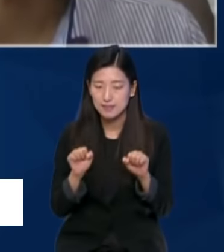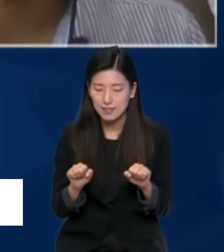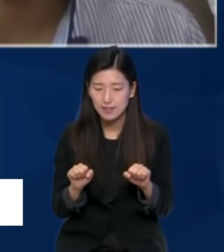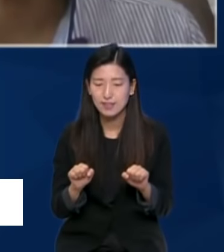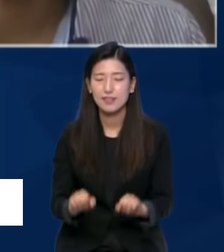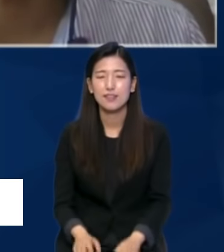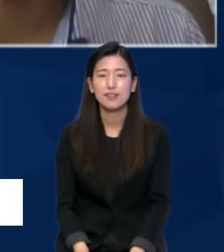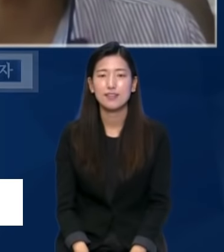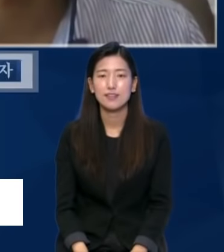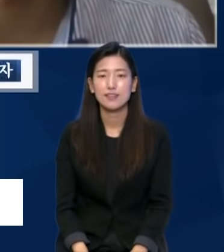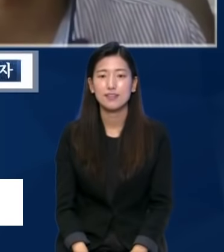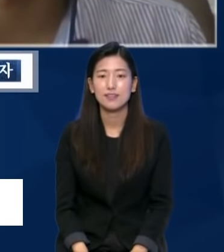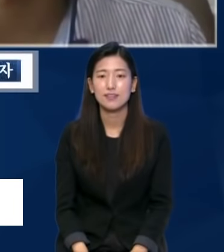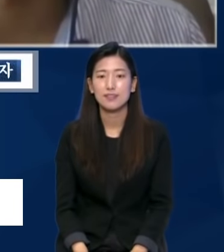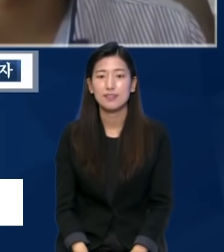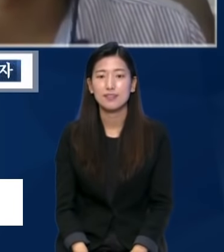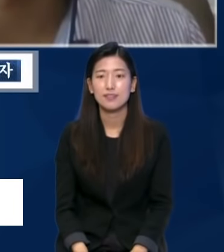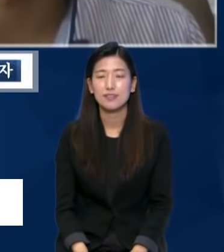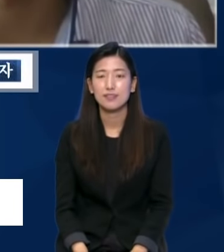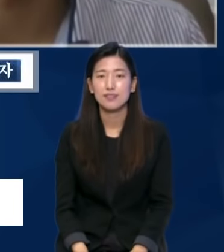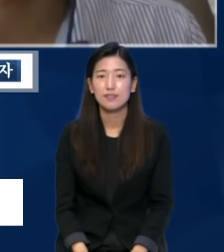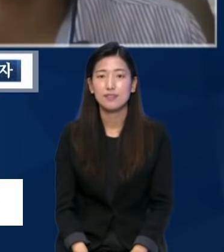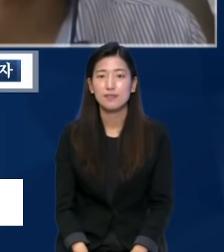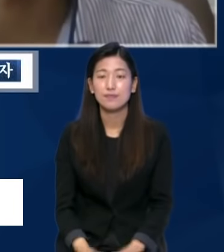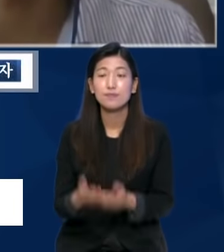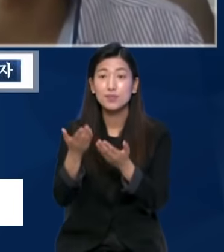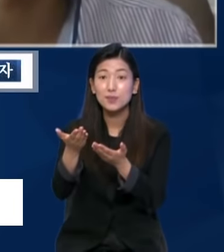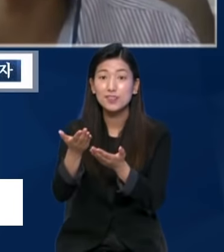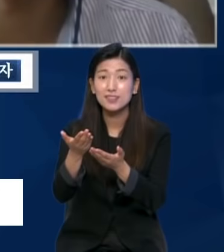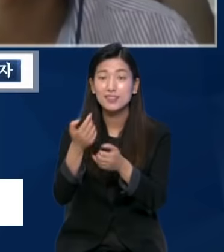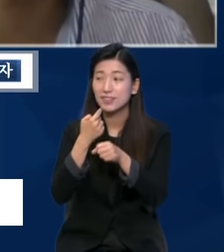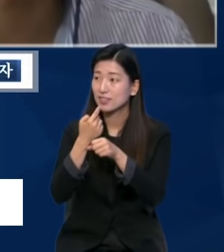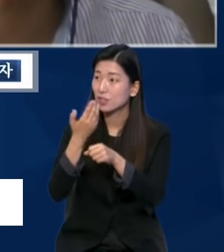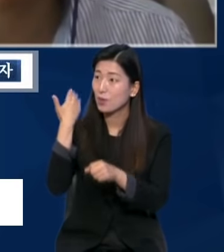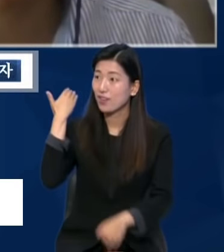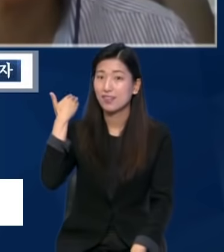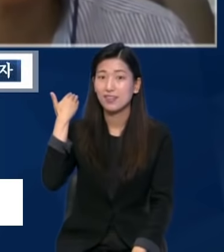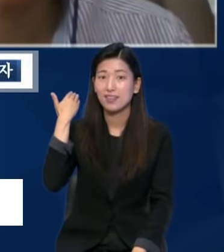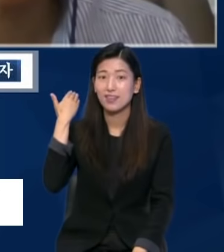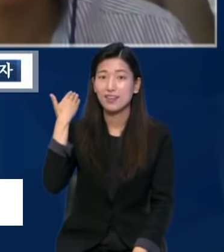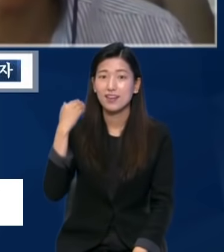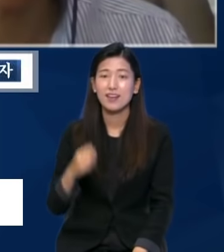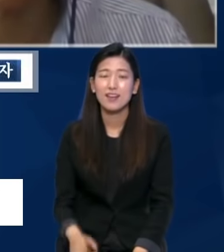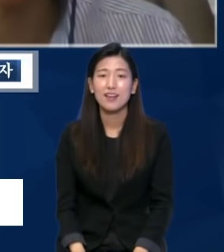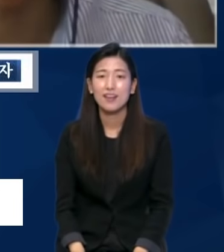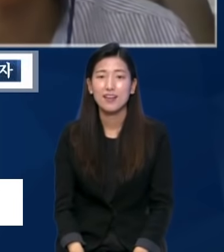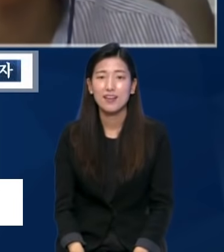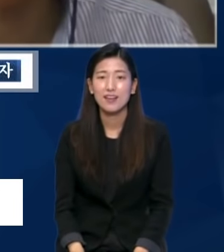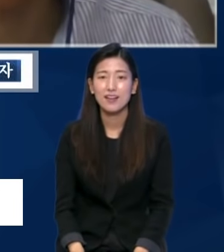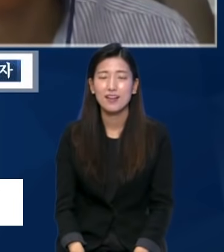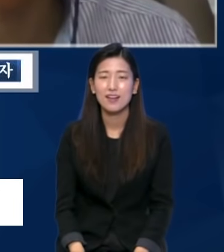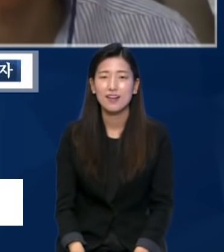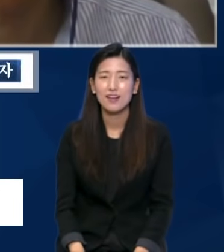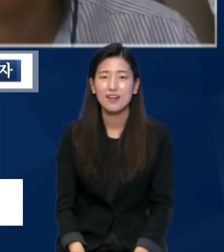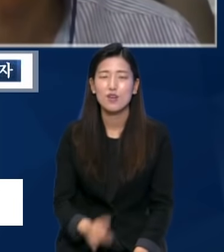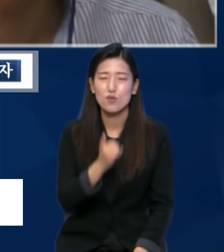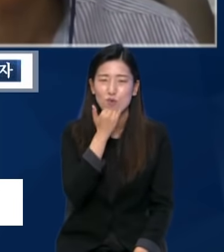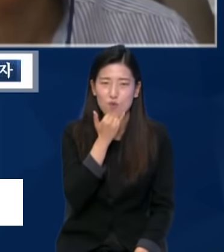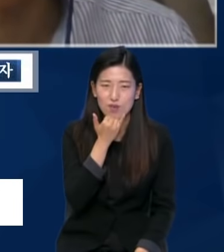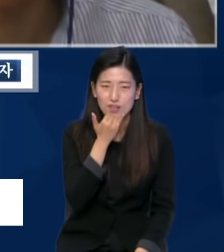의장님께서 지난해 스웨덴이랑 독일에서부터 시작해서 최근에 러시아까지 의회 외교를